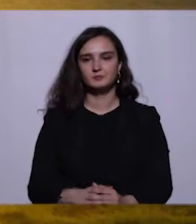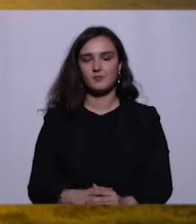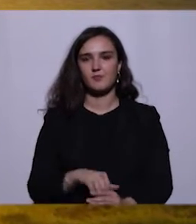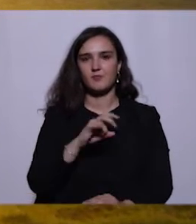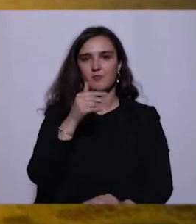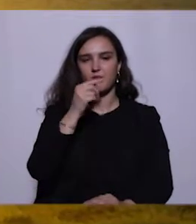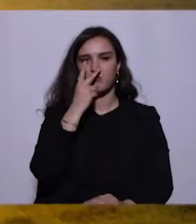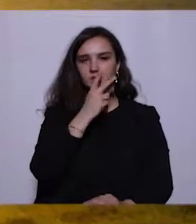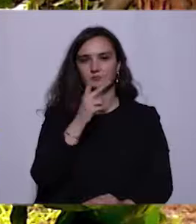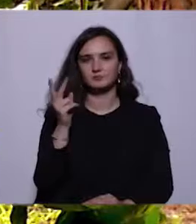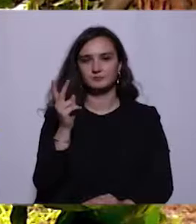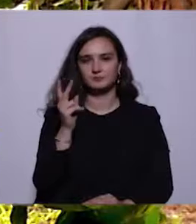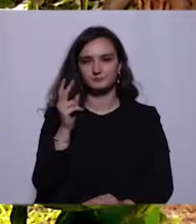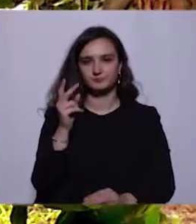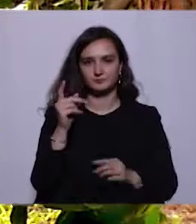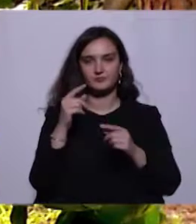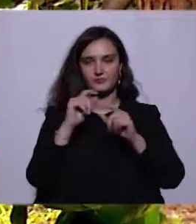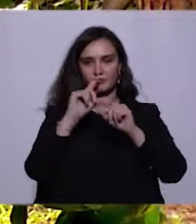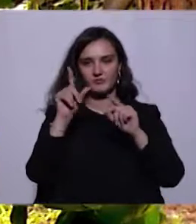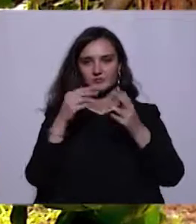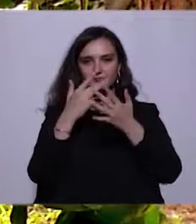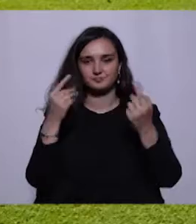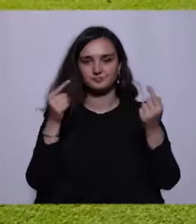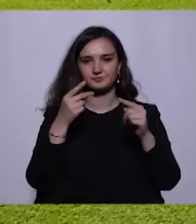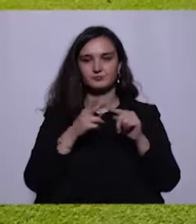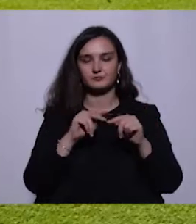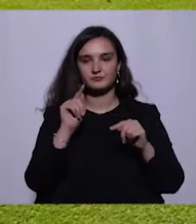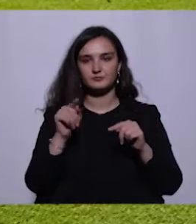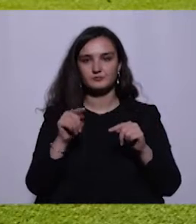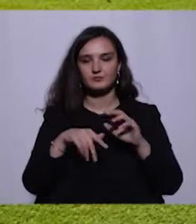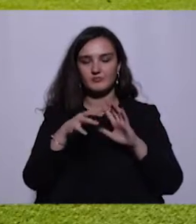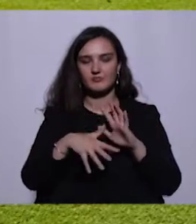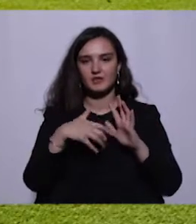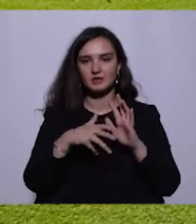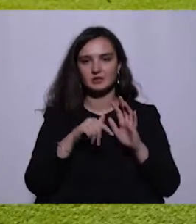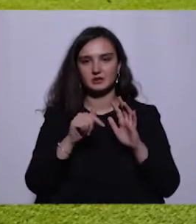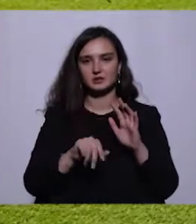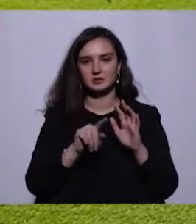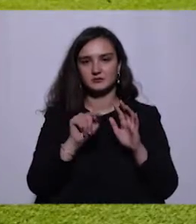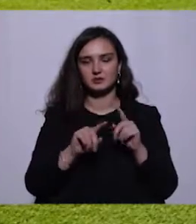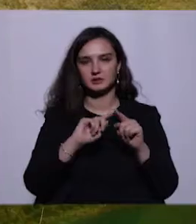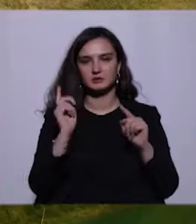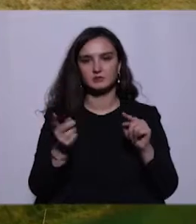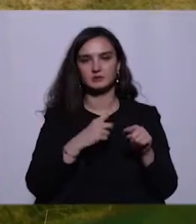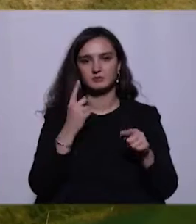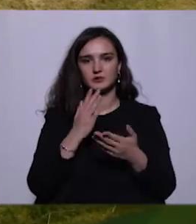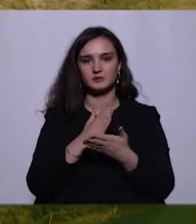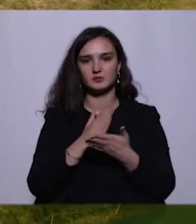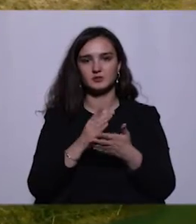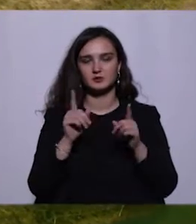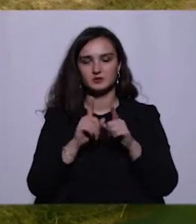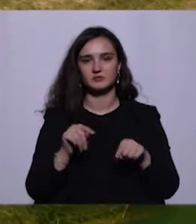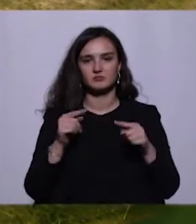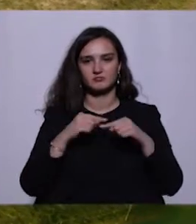ჩანს ხოლმე ციურის ხეულები. და აი ეს რაღაცნაირი თხრილიც კი, რომელიც მას ირგვლივა აქვს,